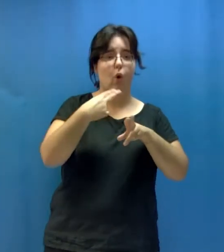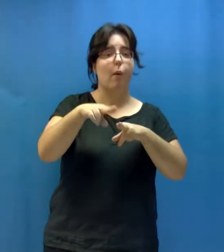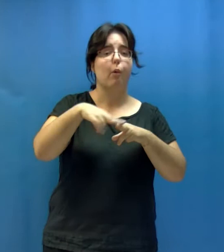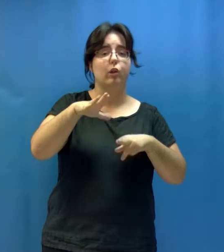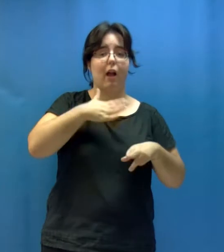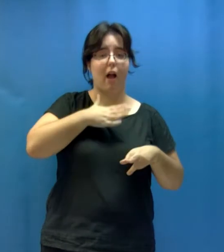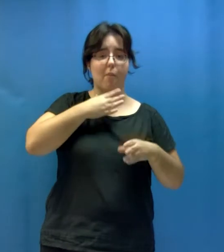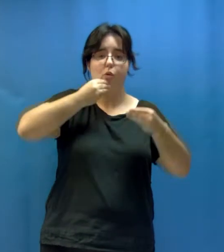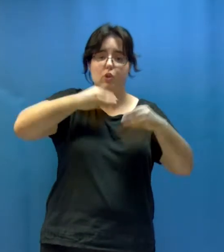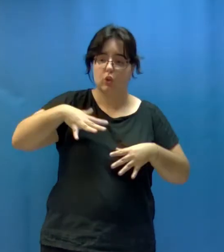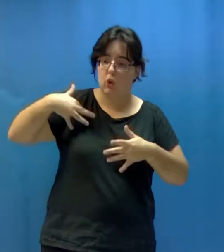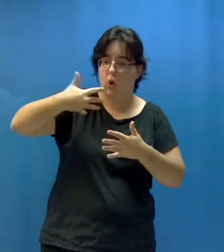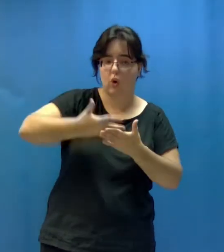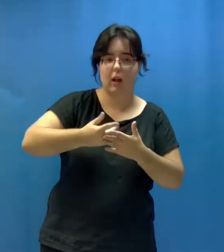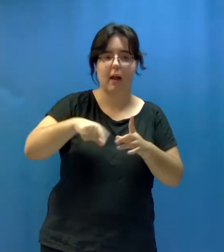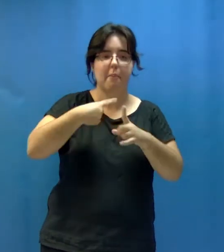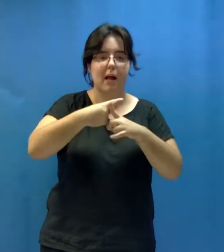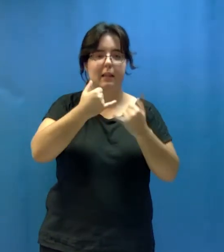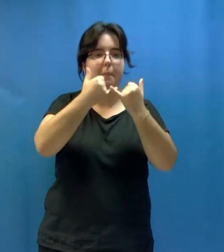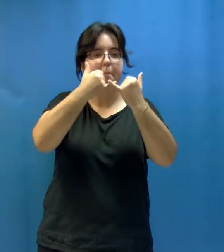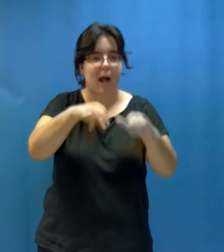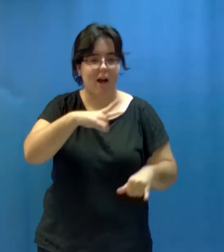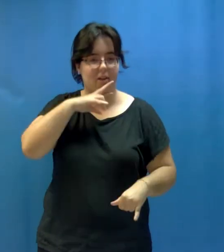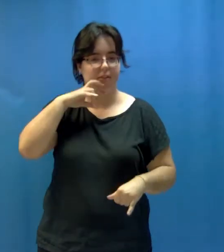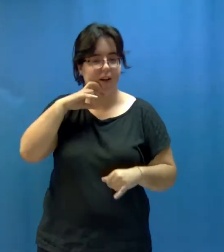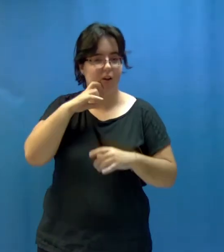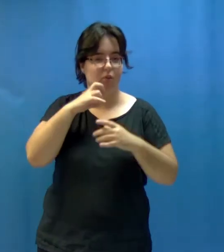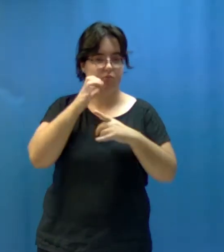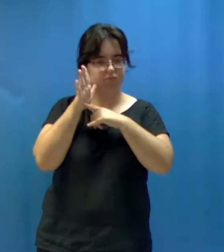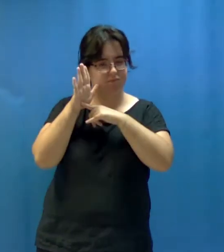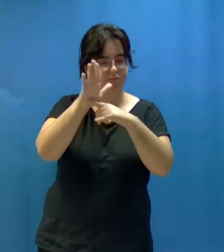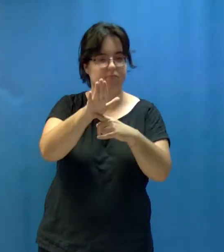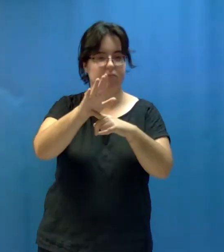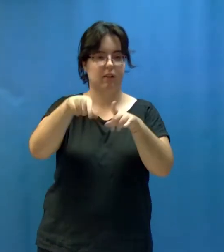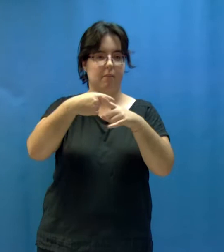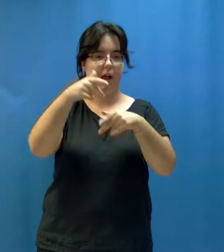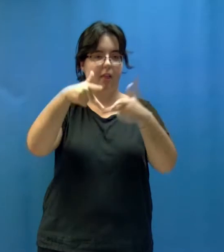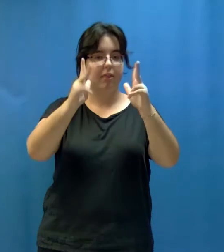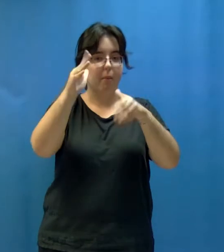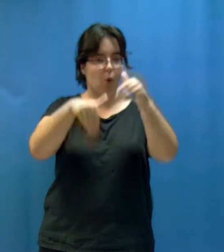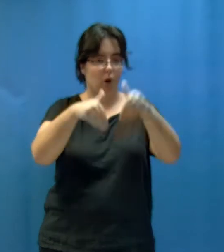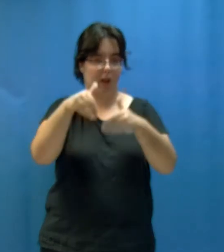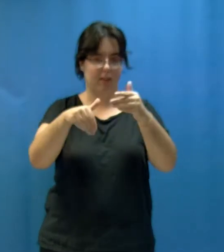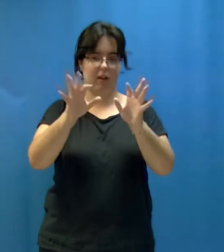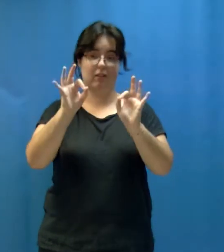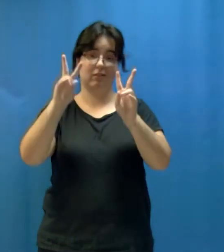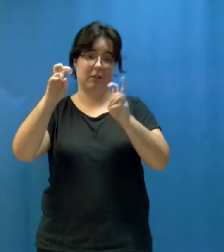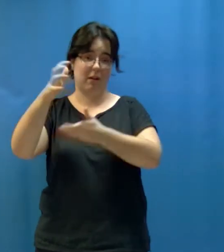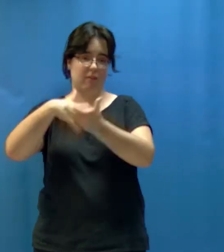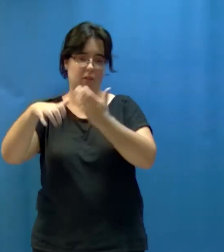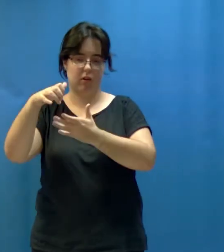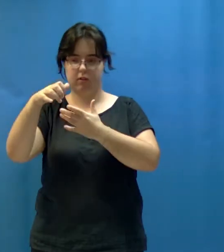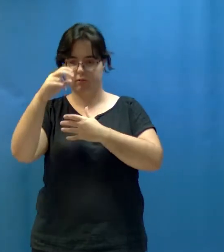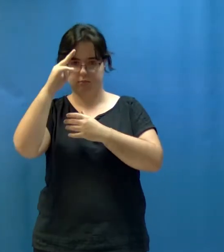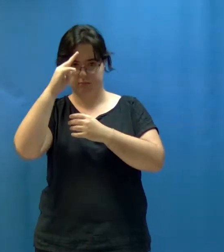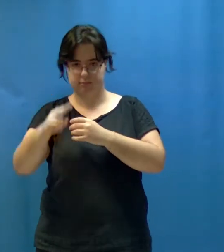sinó representar els valors de la pau i d'una societat democràtica incompatible amb qualsevol tipus d'exaltació de la violència i de simbologia franquista